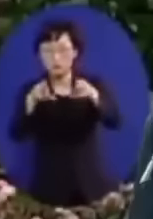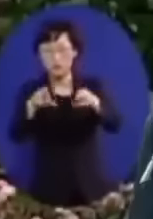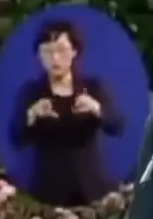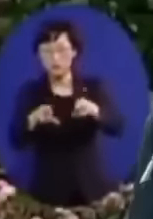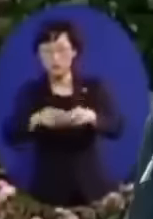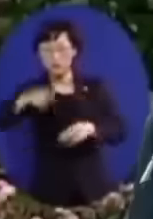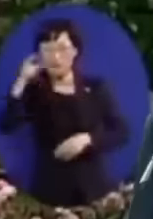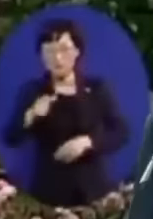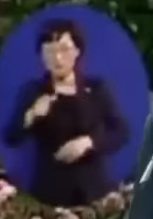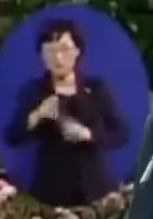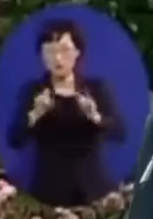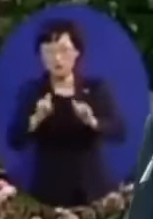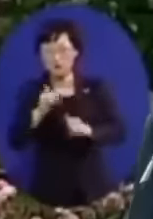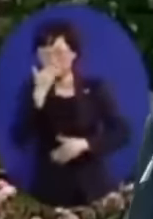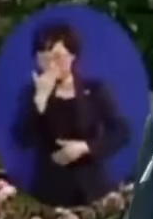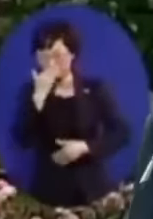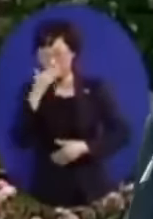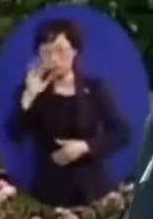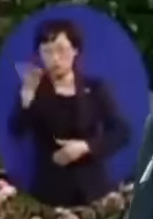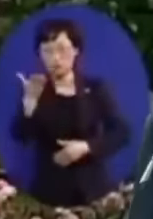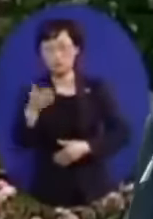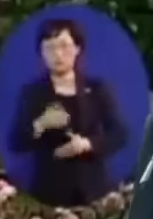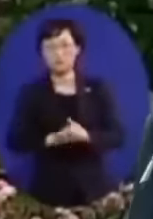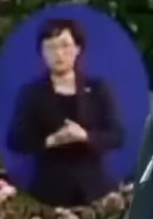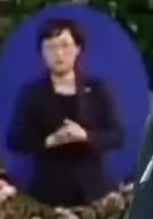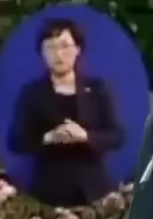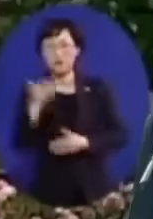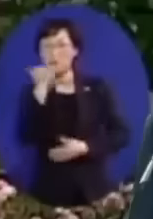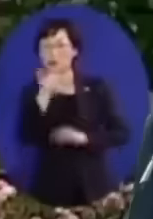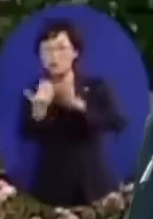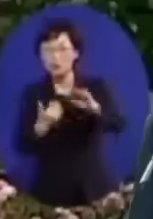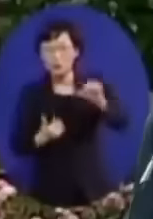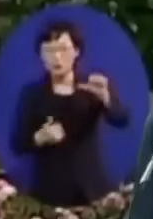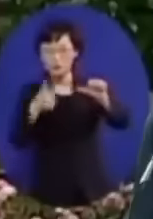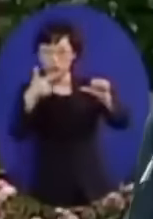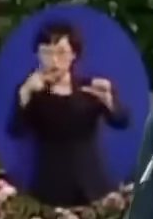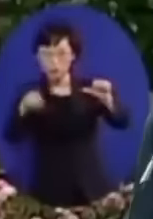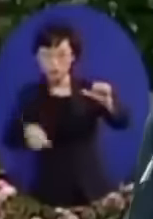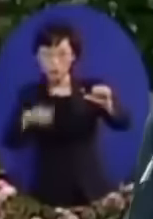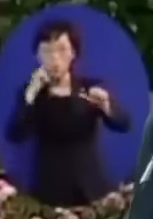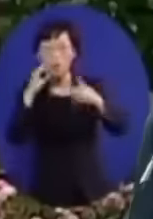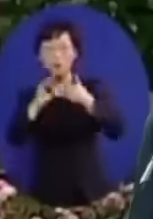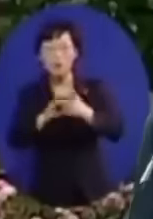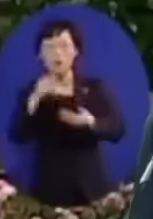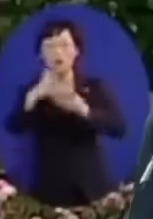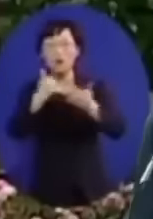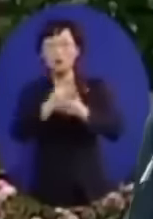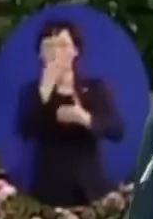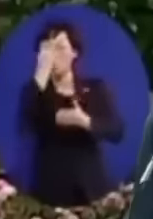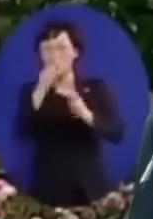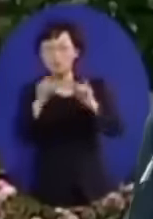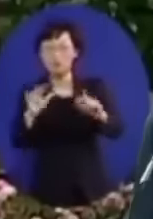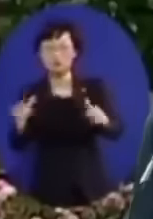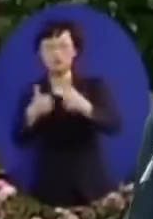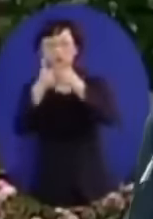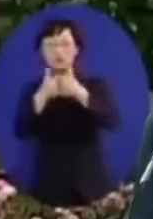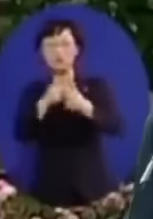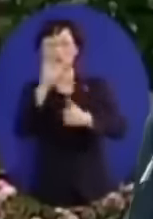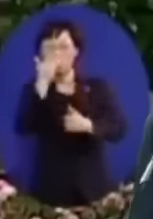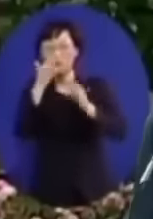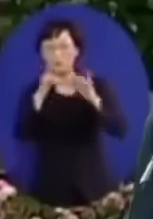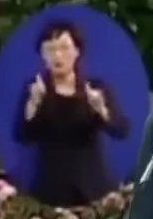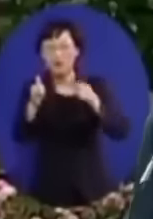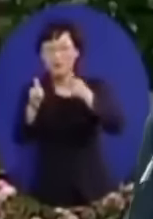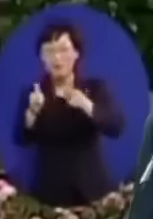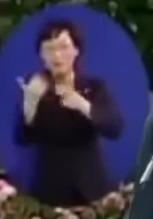그만을 낮출 것이라. 베드로전서 5장 5절로 6절에 하나님은 교만한 자를 대적하시되 겸손한 자들에게 은혜를